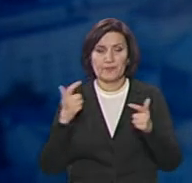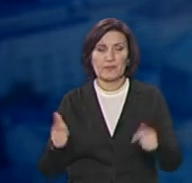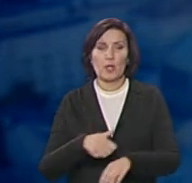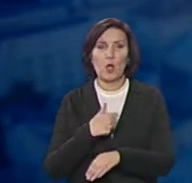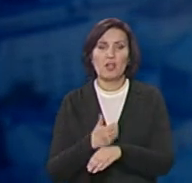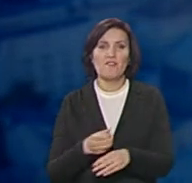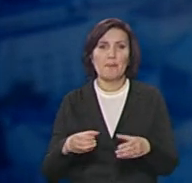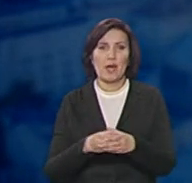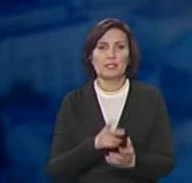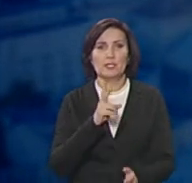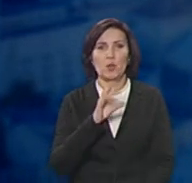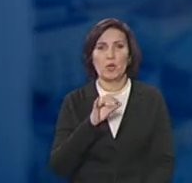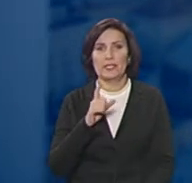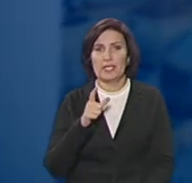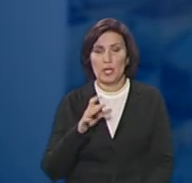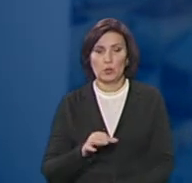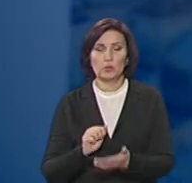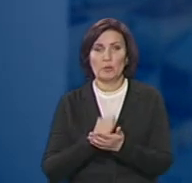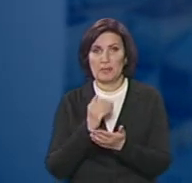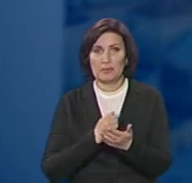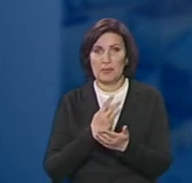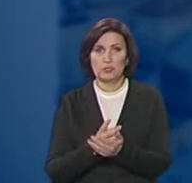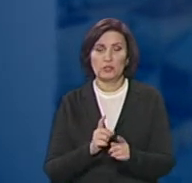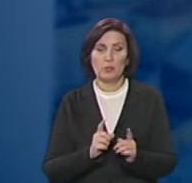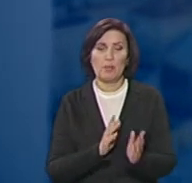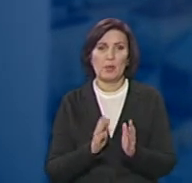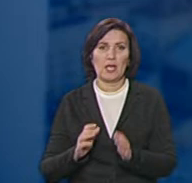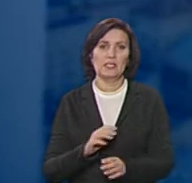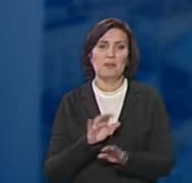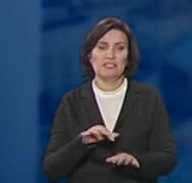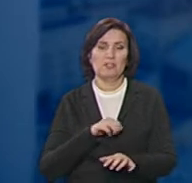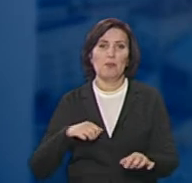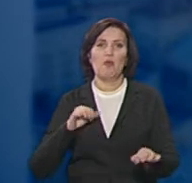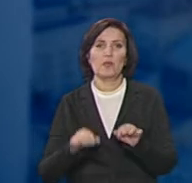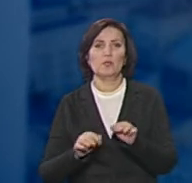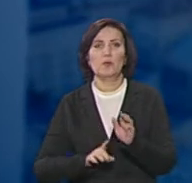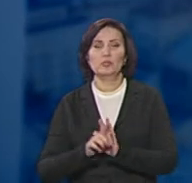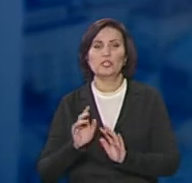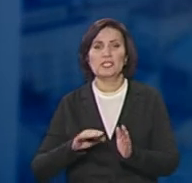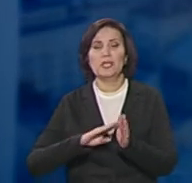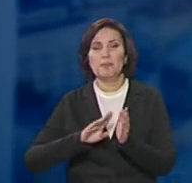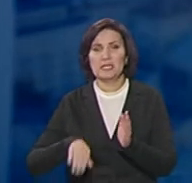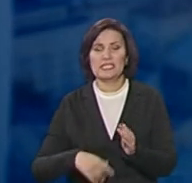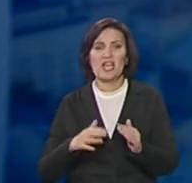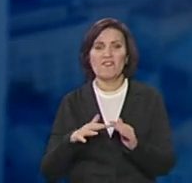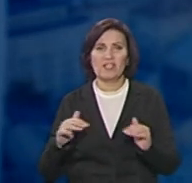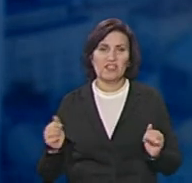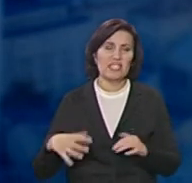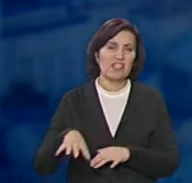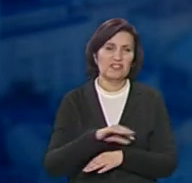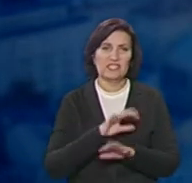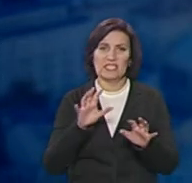Олександр Корнієнко. Нагадаю, документ передбачає, що особливий порядок місцевого самоврядування почне діяти тільки після виведення